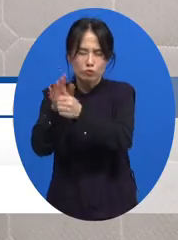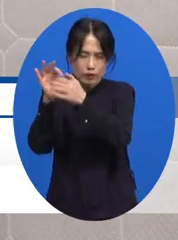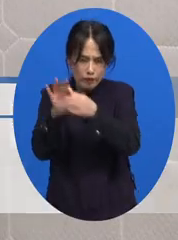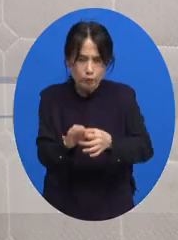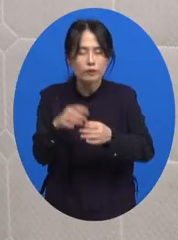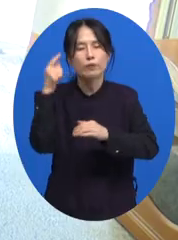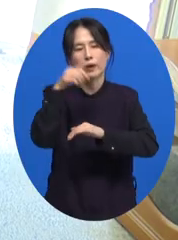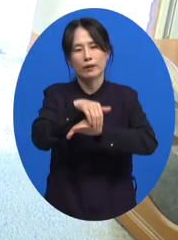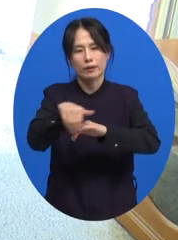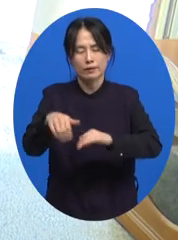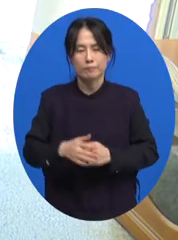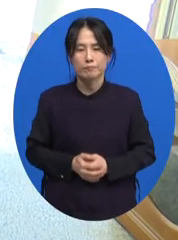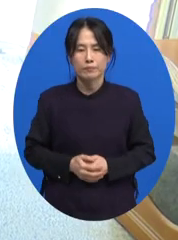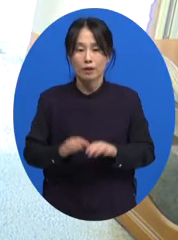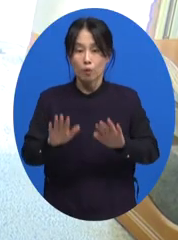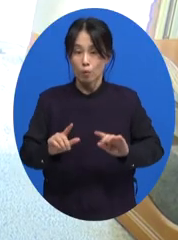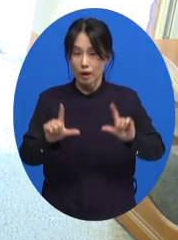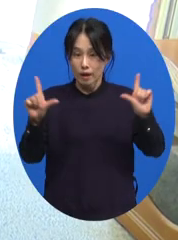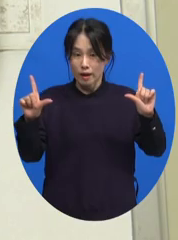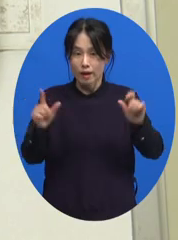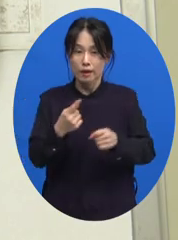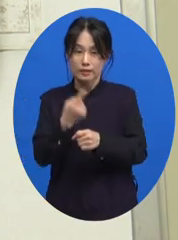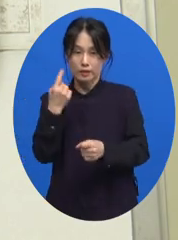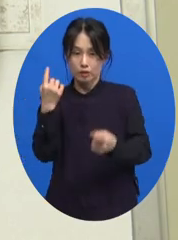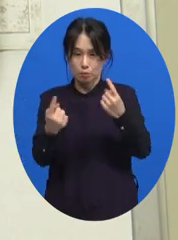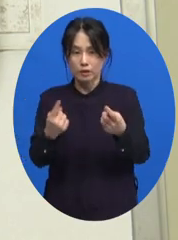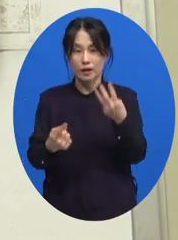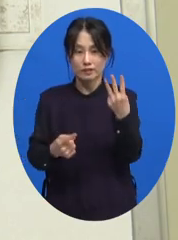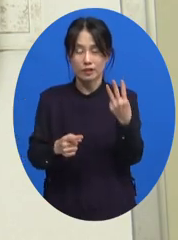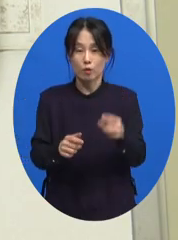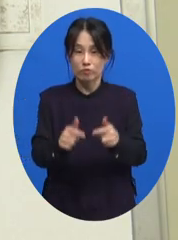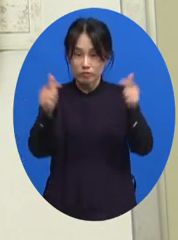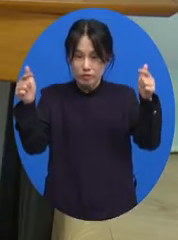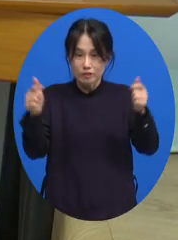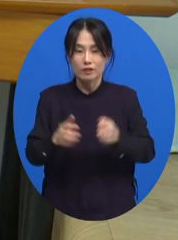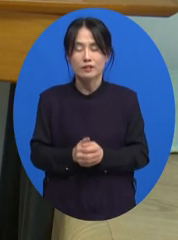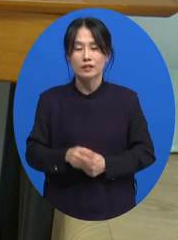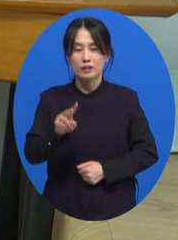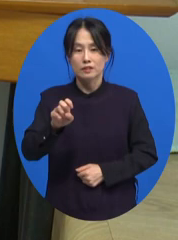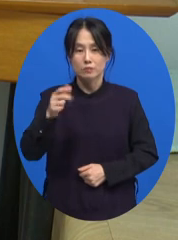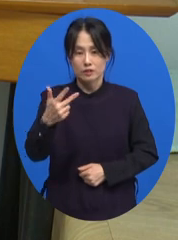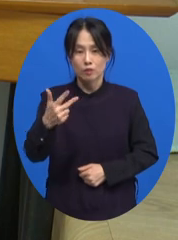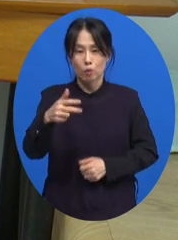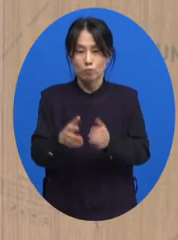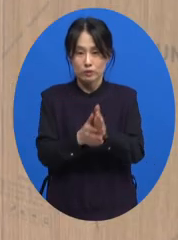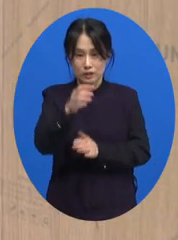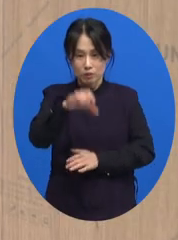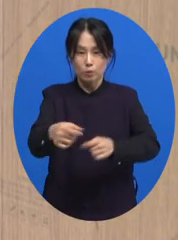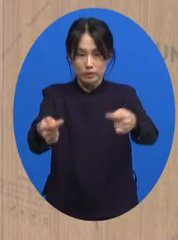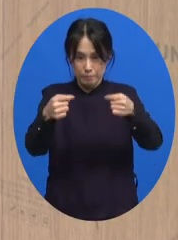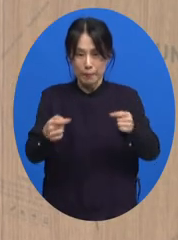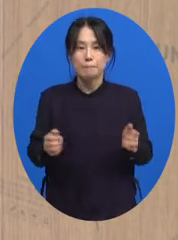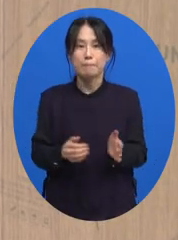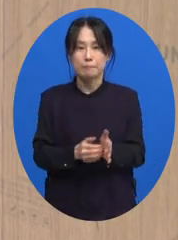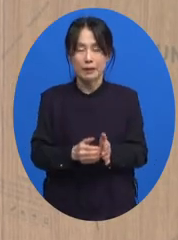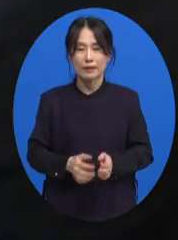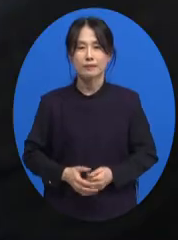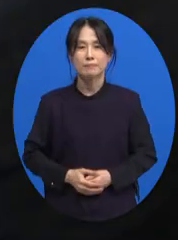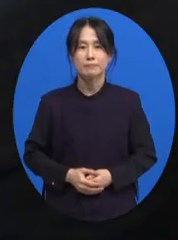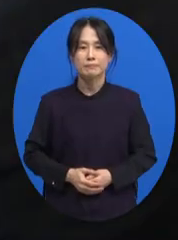지원할 계획입니다 2023년에는 지난해보다 3곳 늘어난 돈의 27개 시군이 참여하고